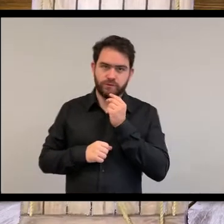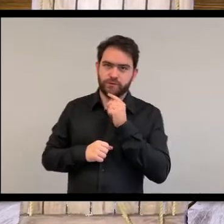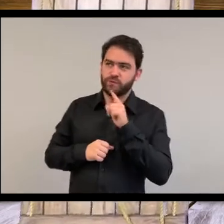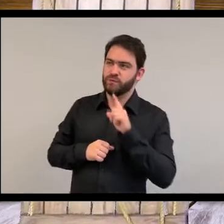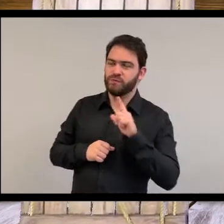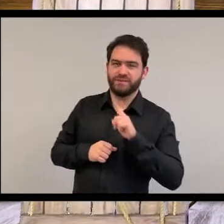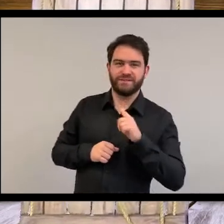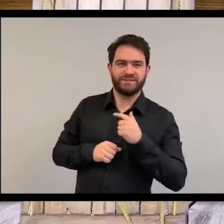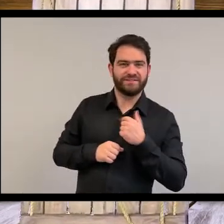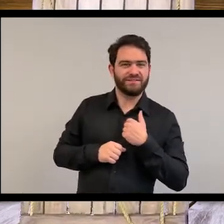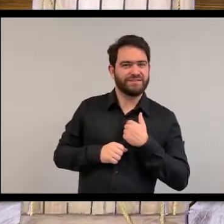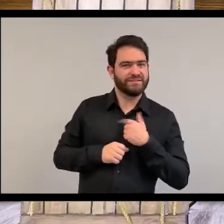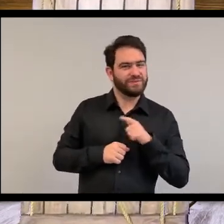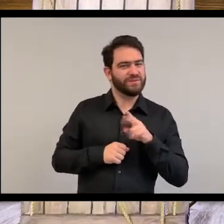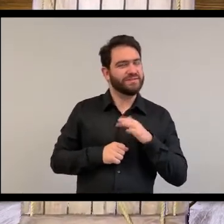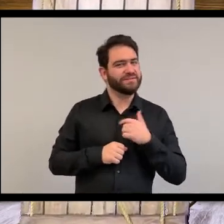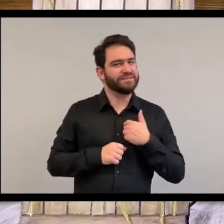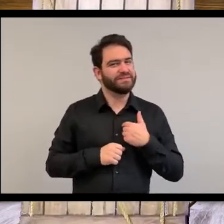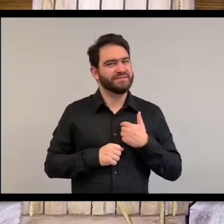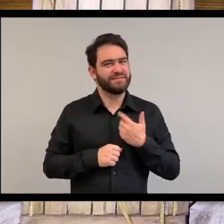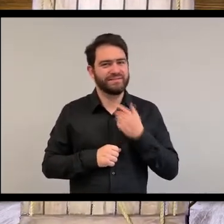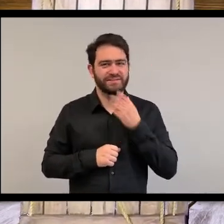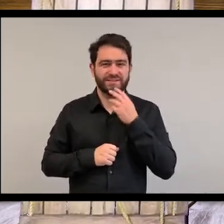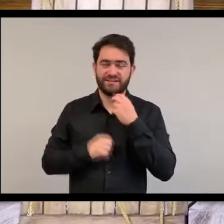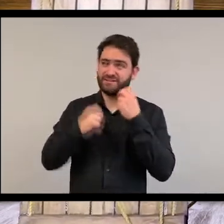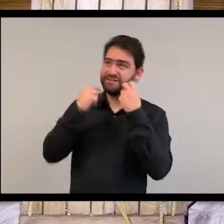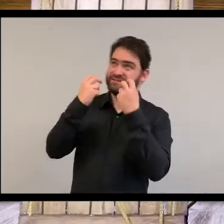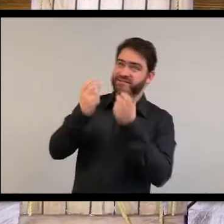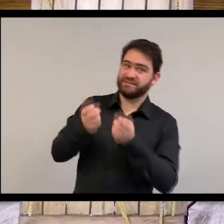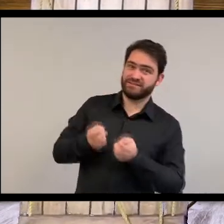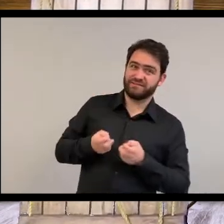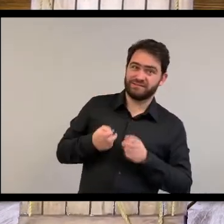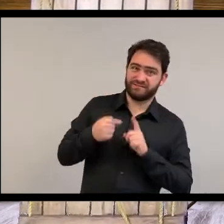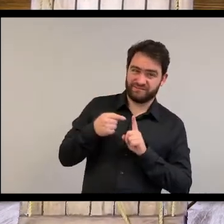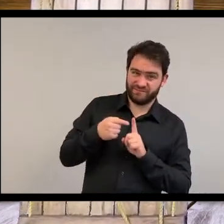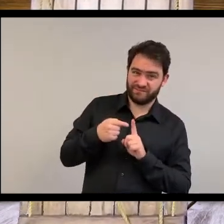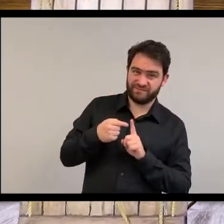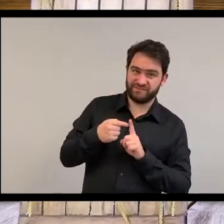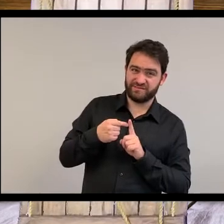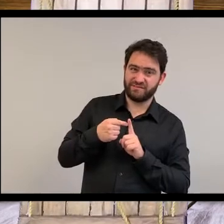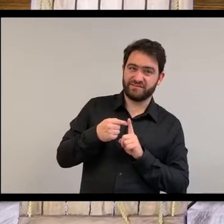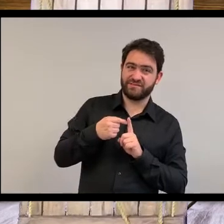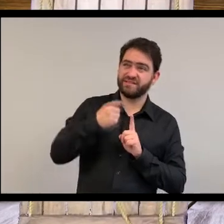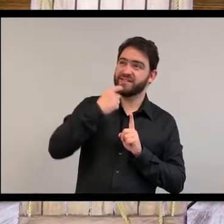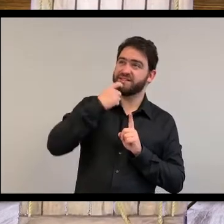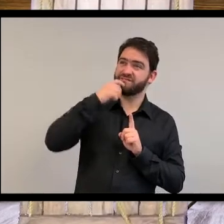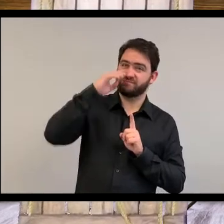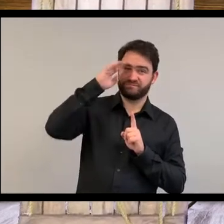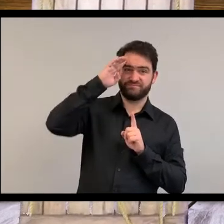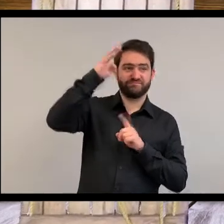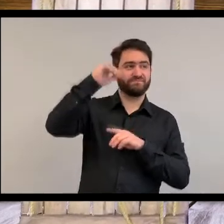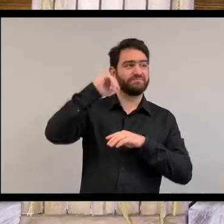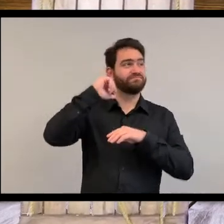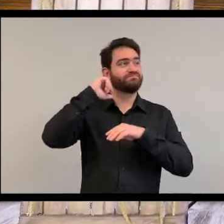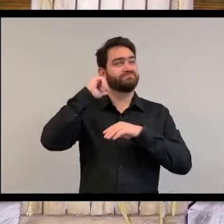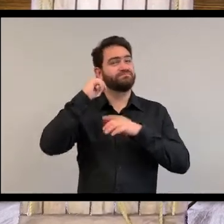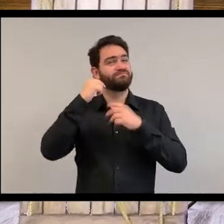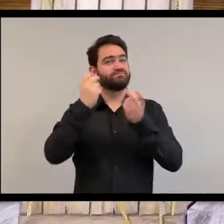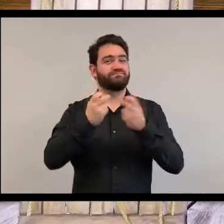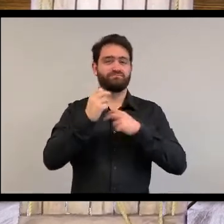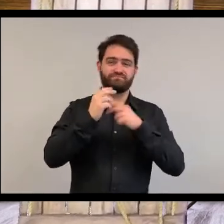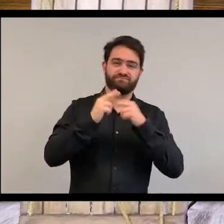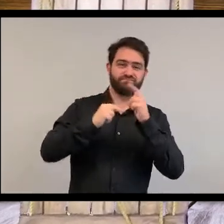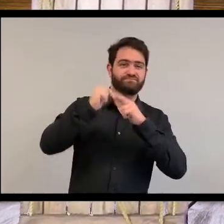Mais c'est quoi un toboggan, comme tu dis? Il dit, c'est notre invention, nous, les